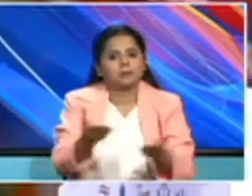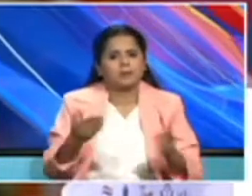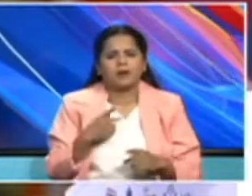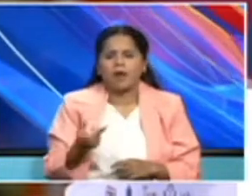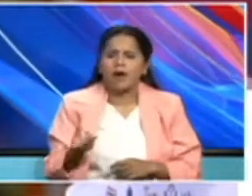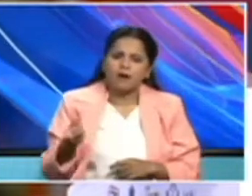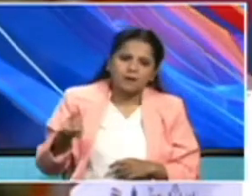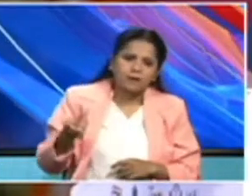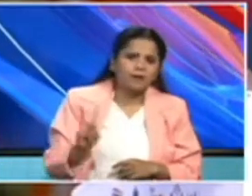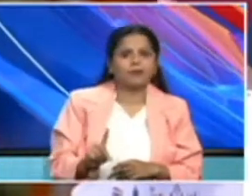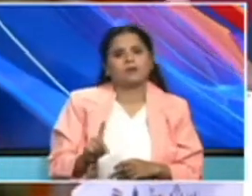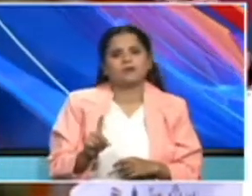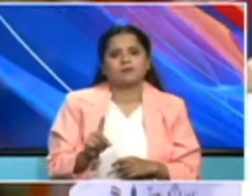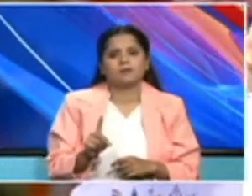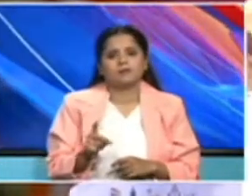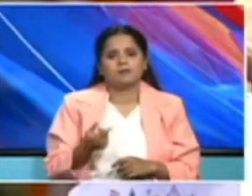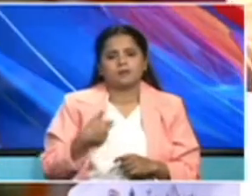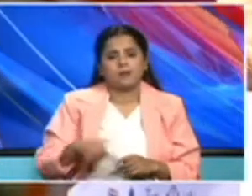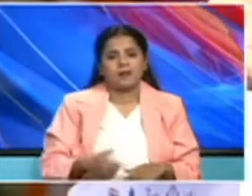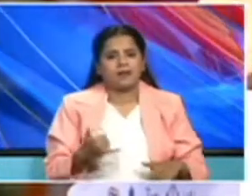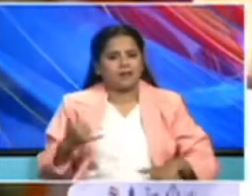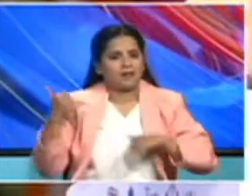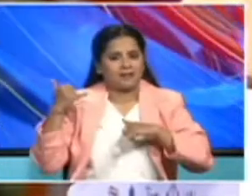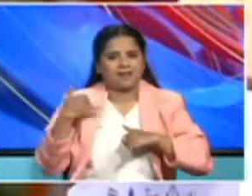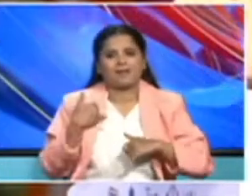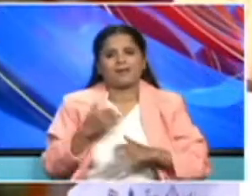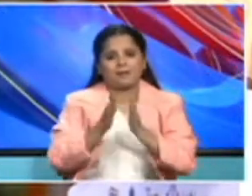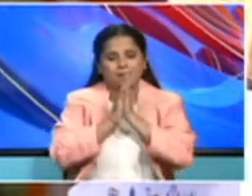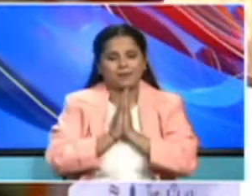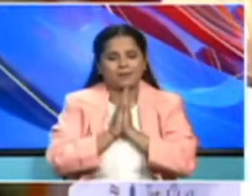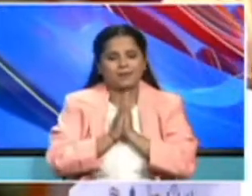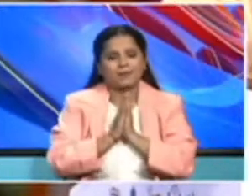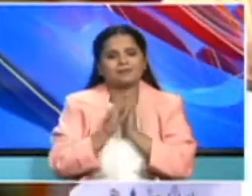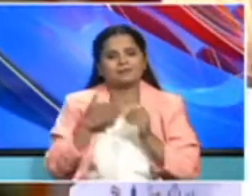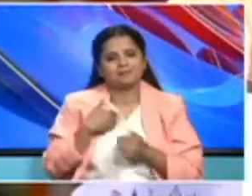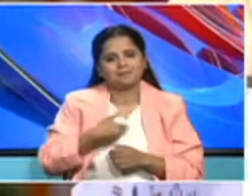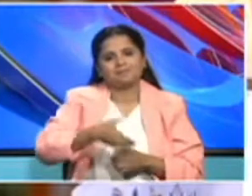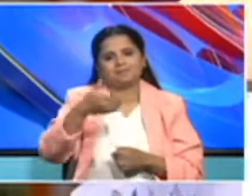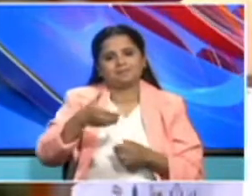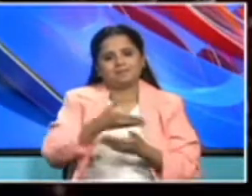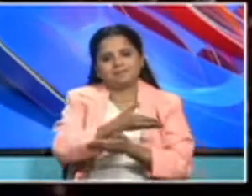एक बार फिर नवरात्रि की बधाई देता हूं।